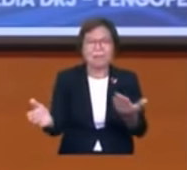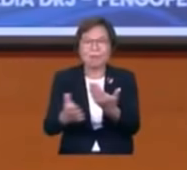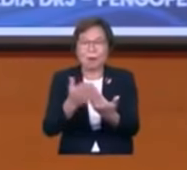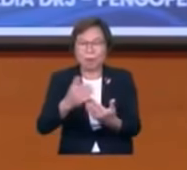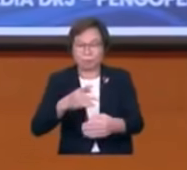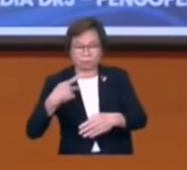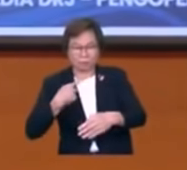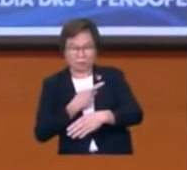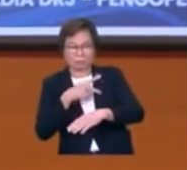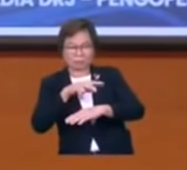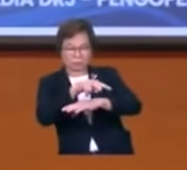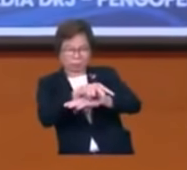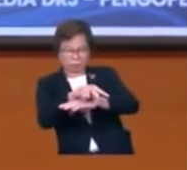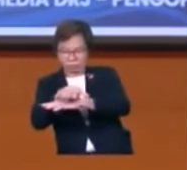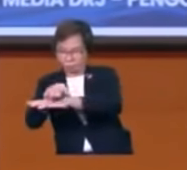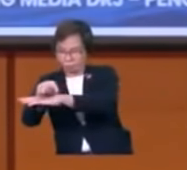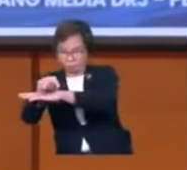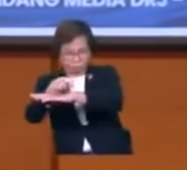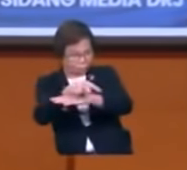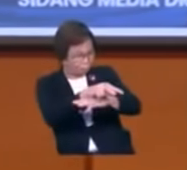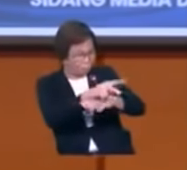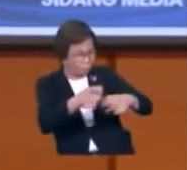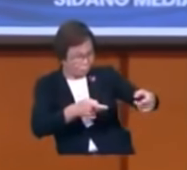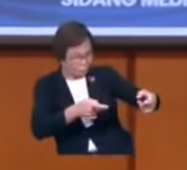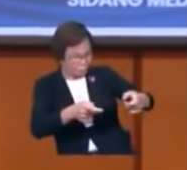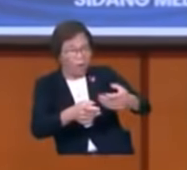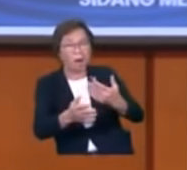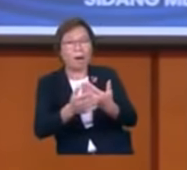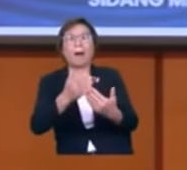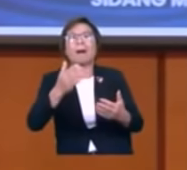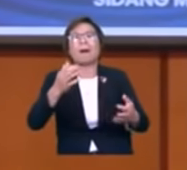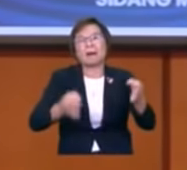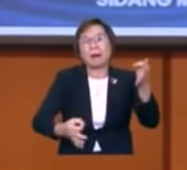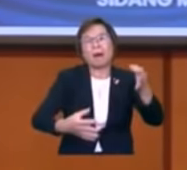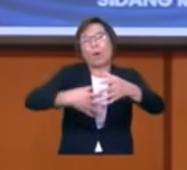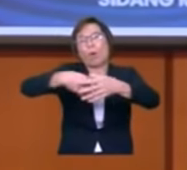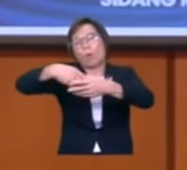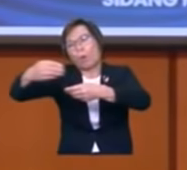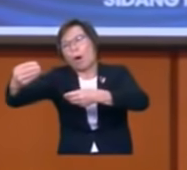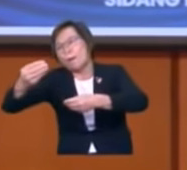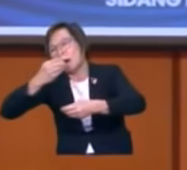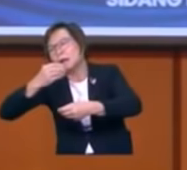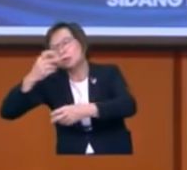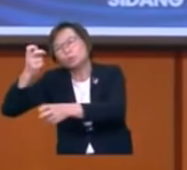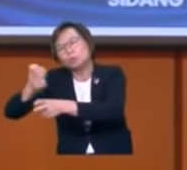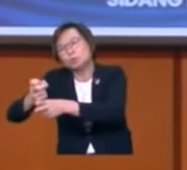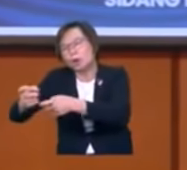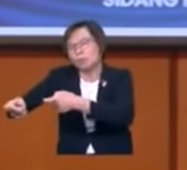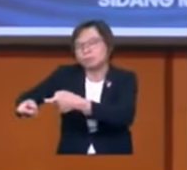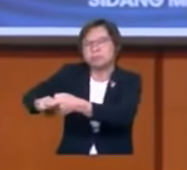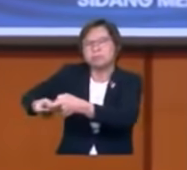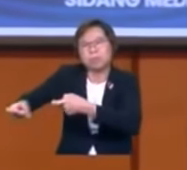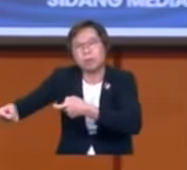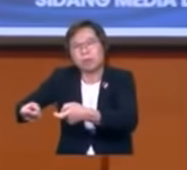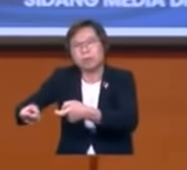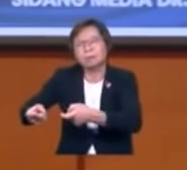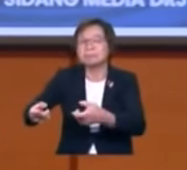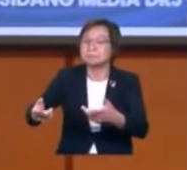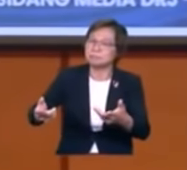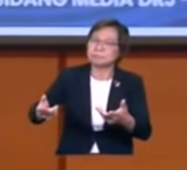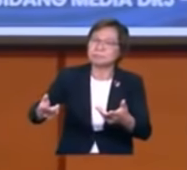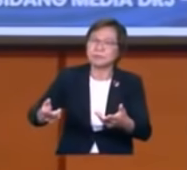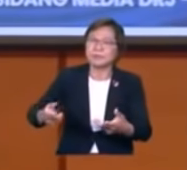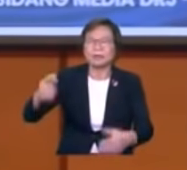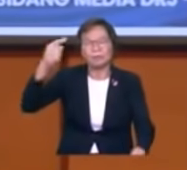mudah untuk kita Kawal Muri ini berbanding jika mereka di benar makan diluar kelas oleh ditembak yang